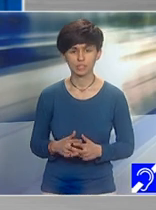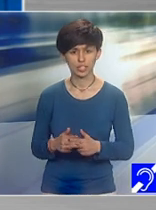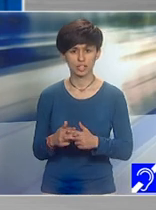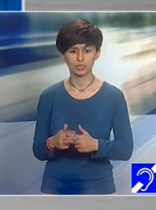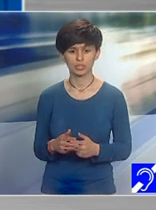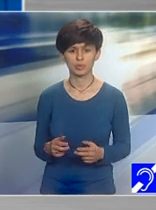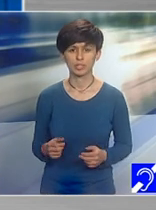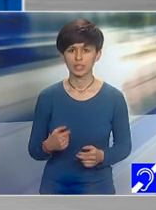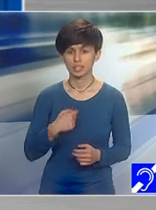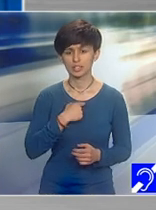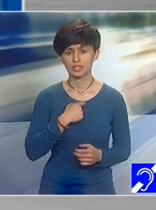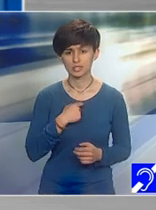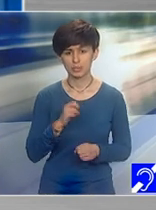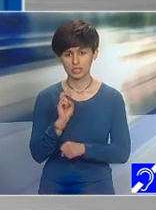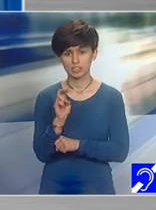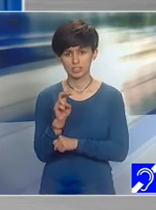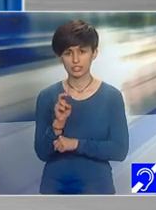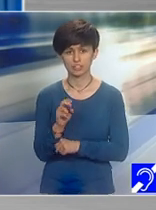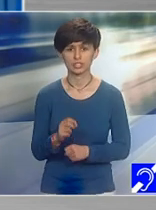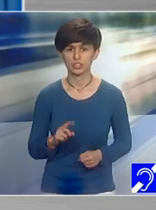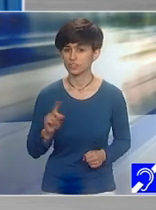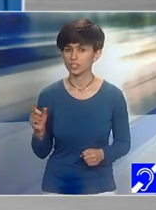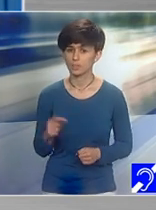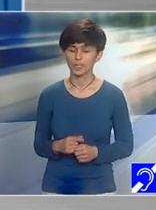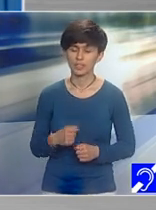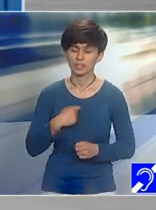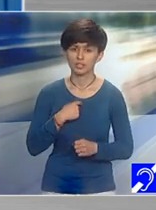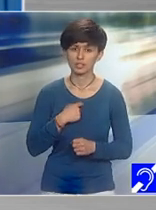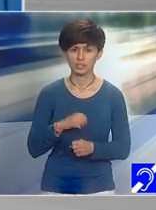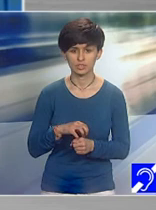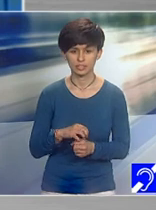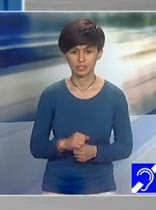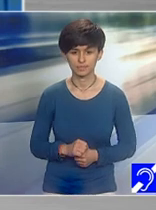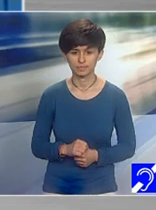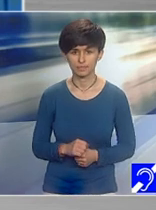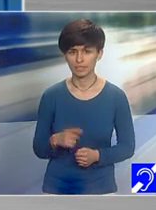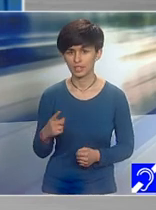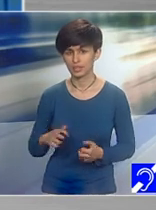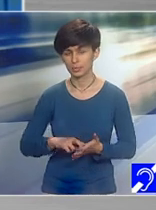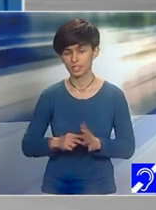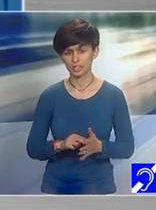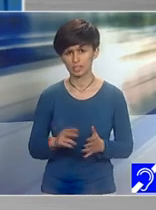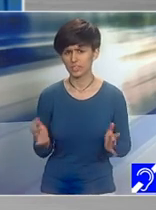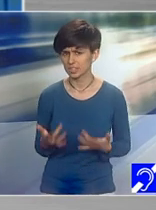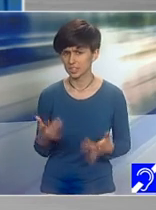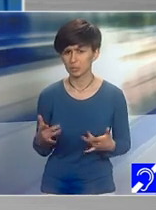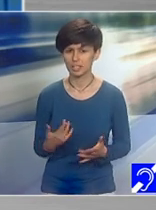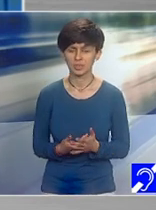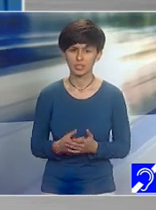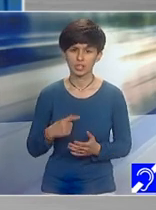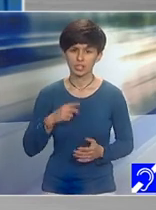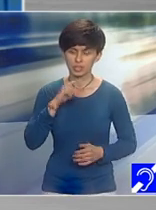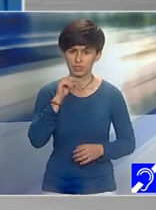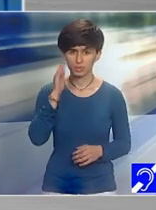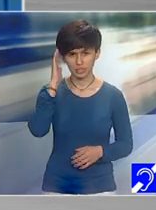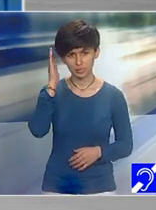unde, dorea să meargă, fiindcă au fost peste tot și nu mai erau locuri. Deci asta trebuie rezolvată cât mai repede, fiindcă e vorba de viitorul copiilor noștri și de